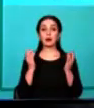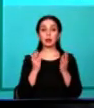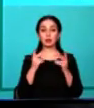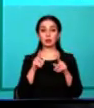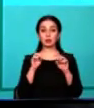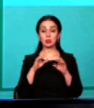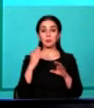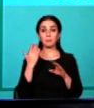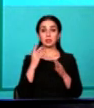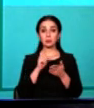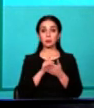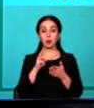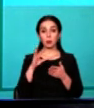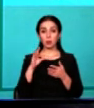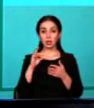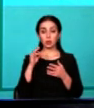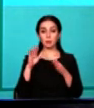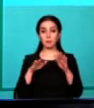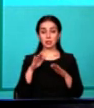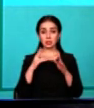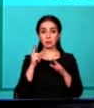to'g'risida. 5-masala molekulyar massasi